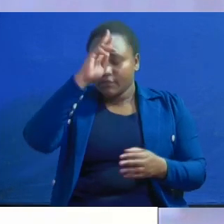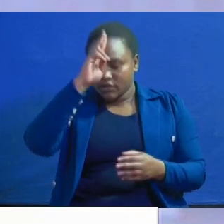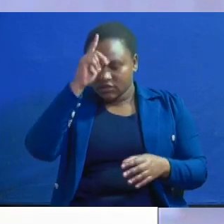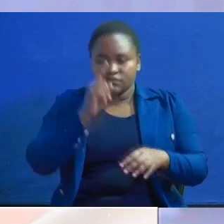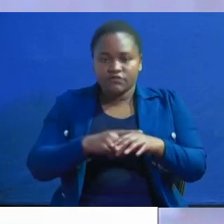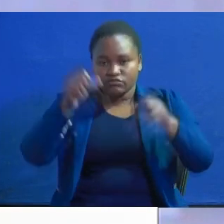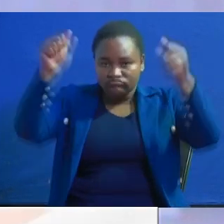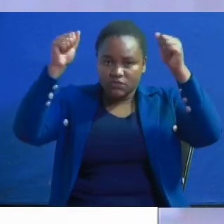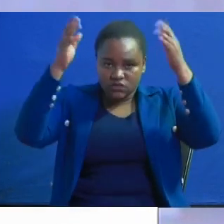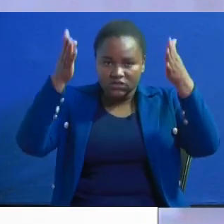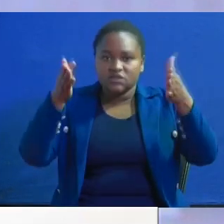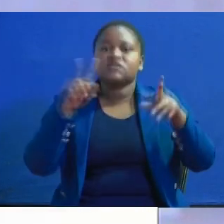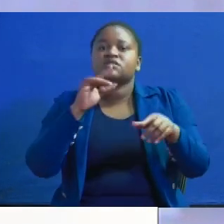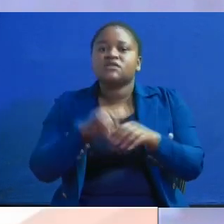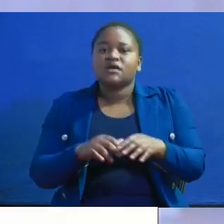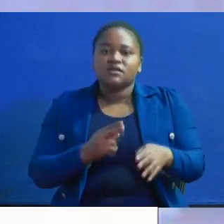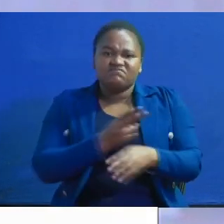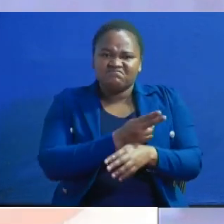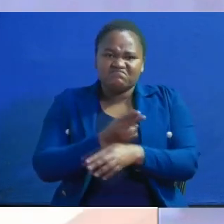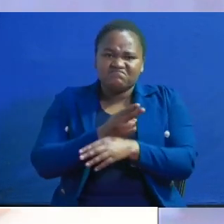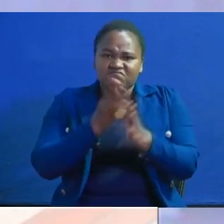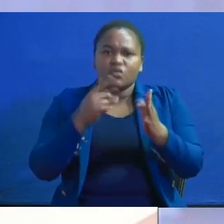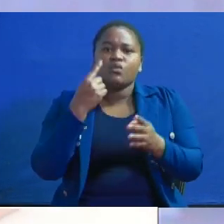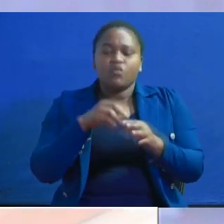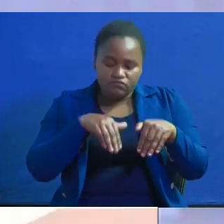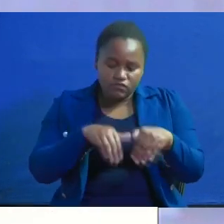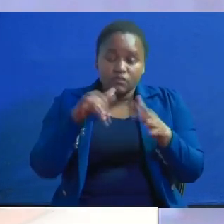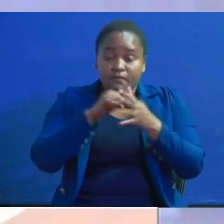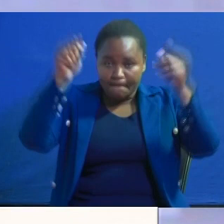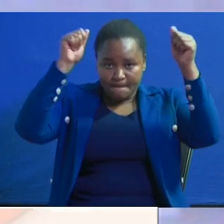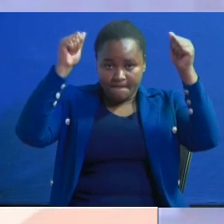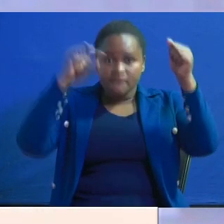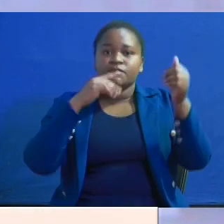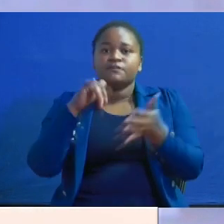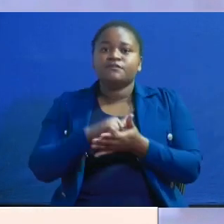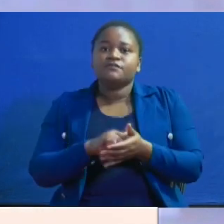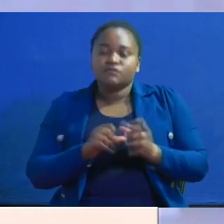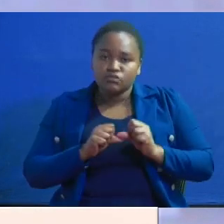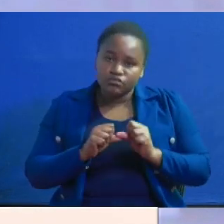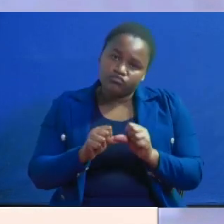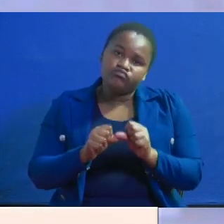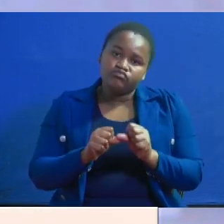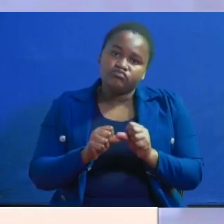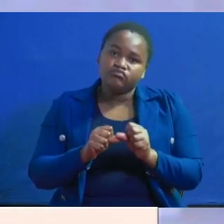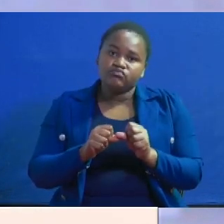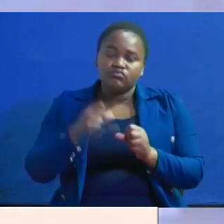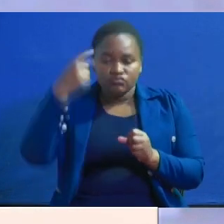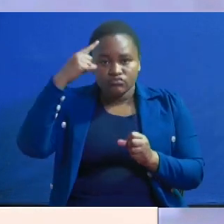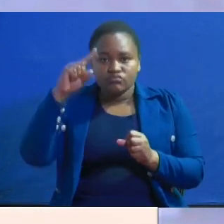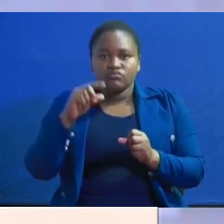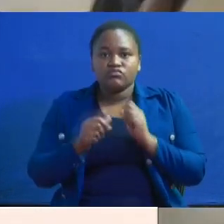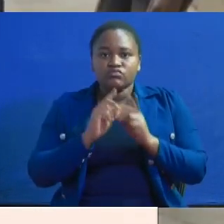ya waandamanaji na wanahabari waliokuwa wakifuatilia maandamano hayo, huku akidai kuwa ataendelea kuwatetea Wakenya.